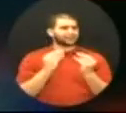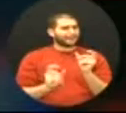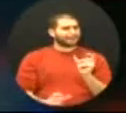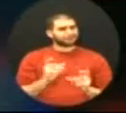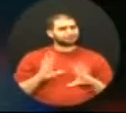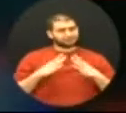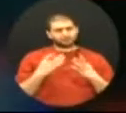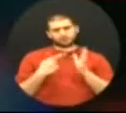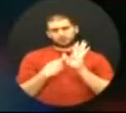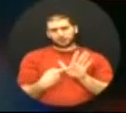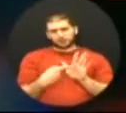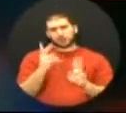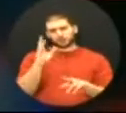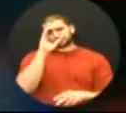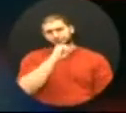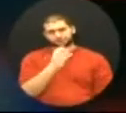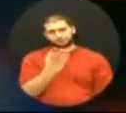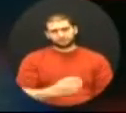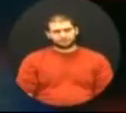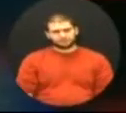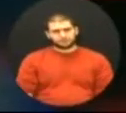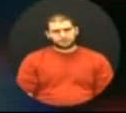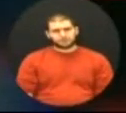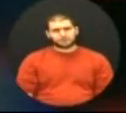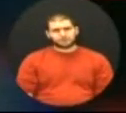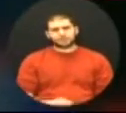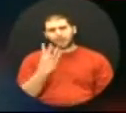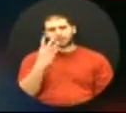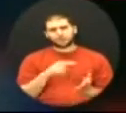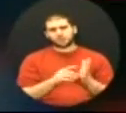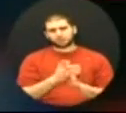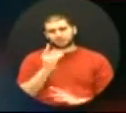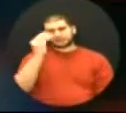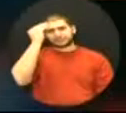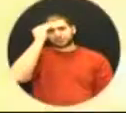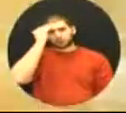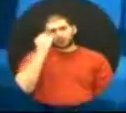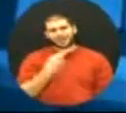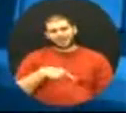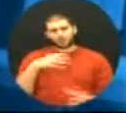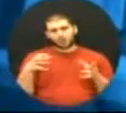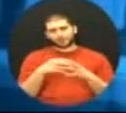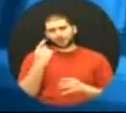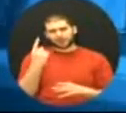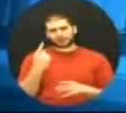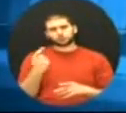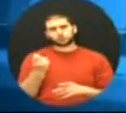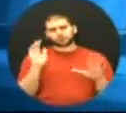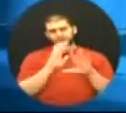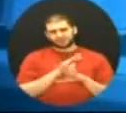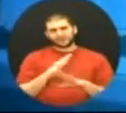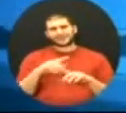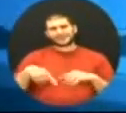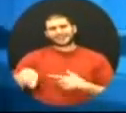ואז נציג אותה אולי, ואז אפשר יהיה לראות אותה. בארבעה בנובמבר זוכרים, אנחנו עם אחד, מוצאי שבת, כיכר רבין,